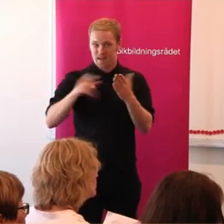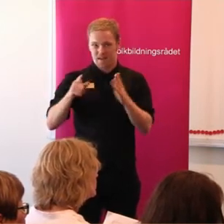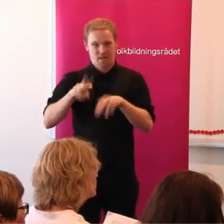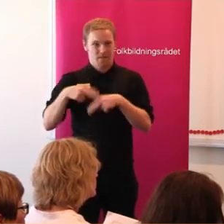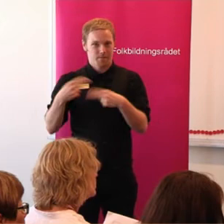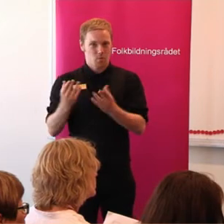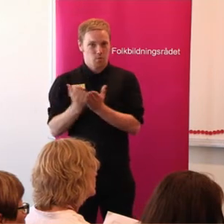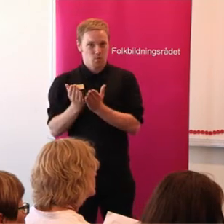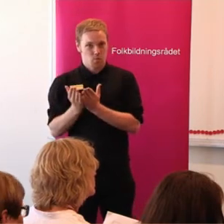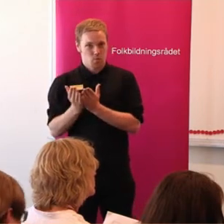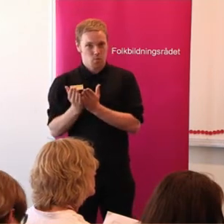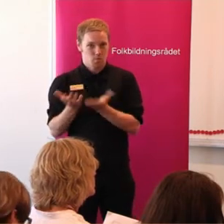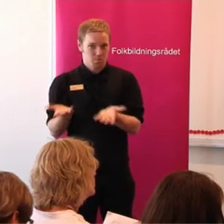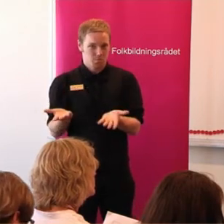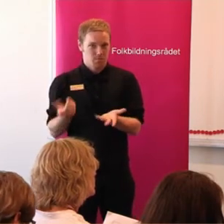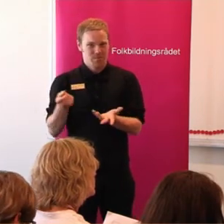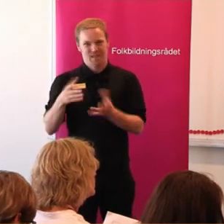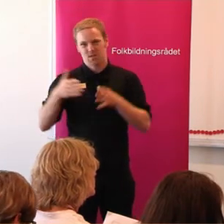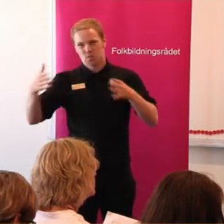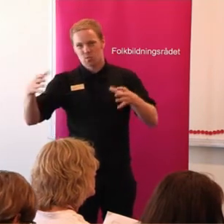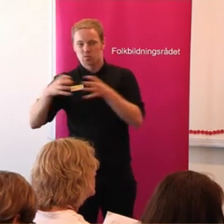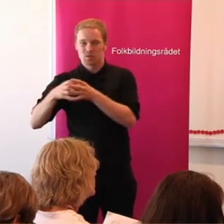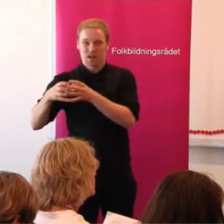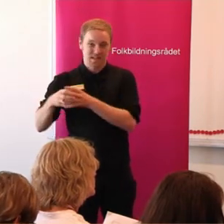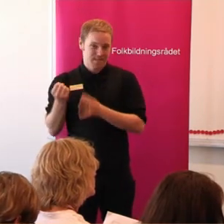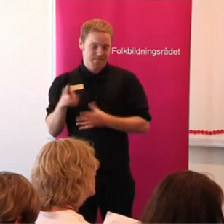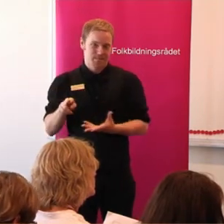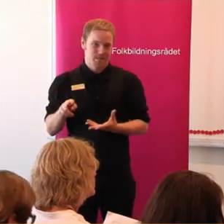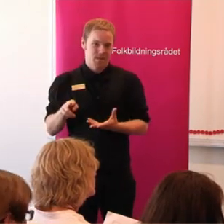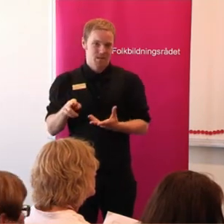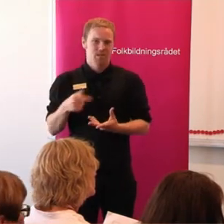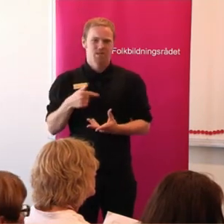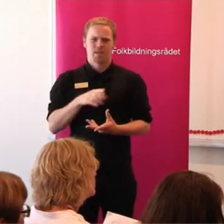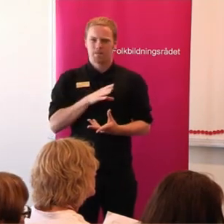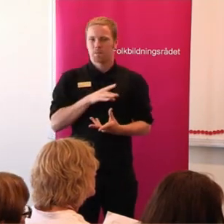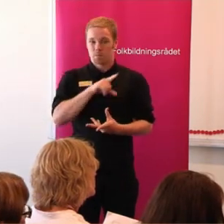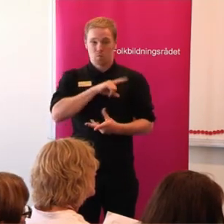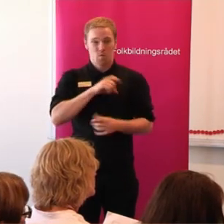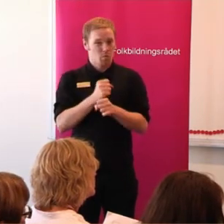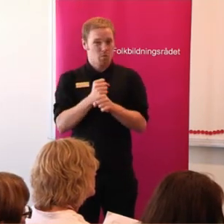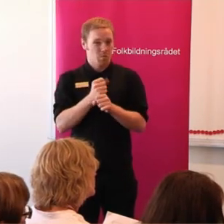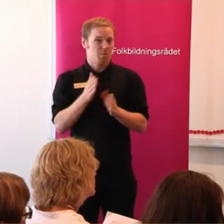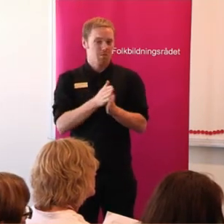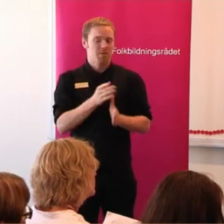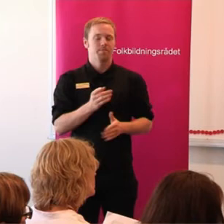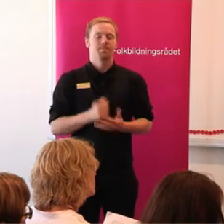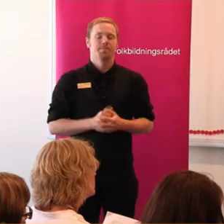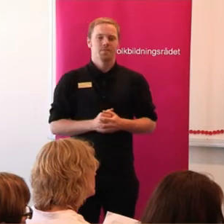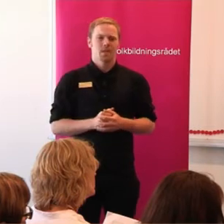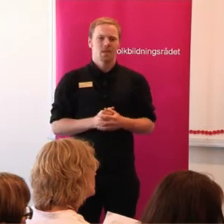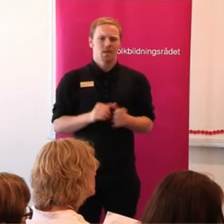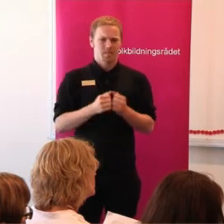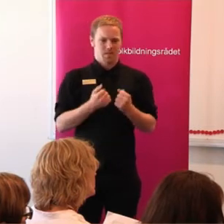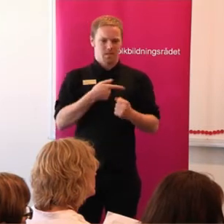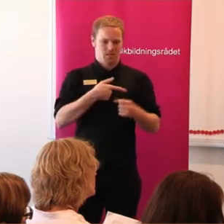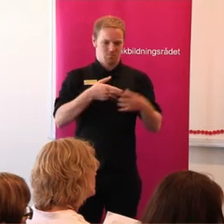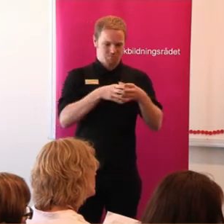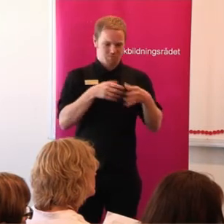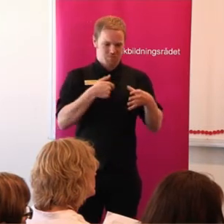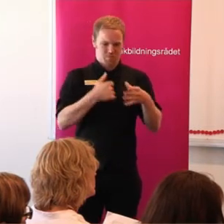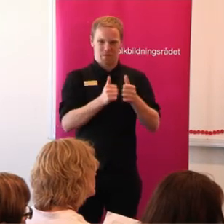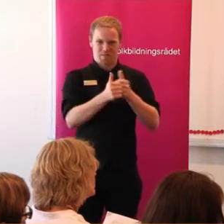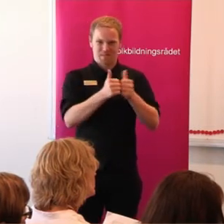klasser och så vidare. Så det finns säkert mycket mer att göra. Men jag tror ändå från den nivå som jag representerar, så måste det ändå finnas